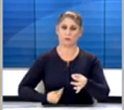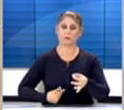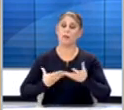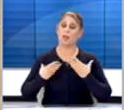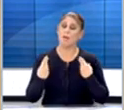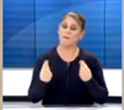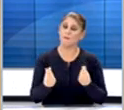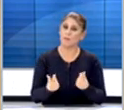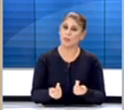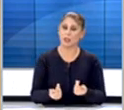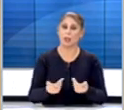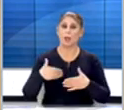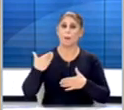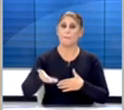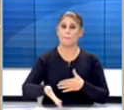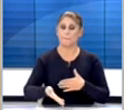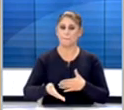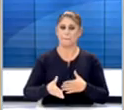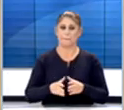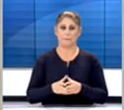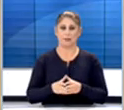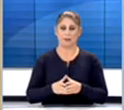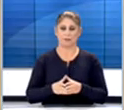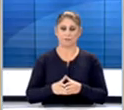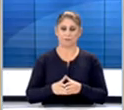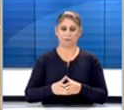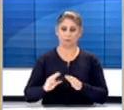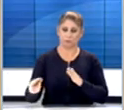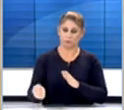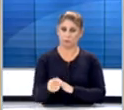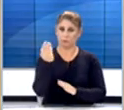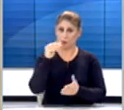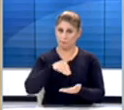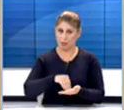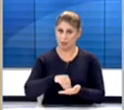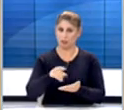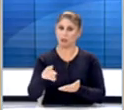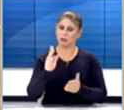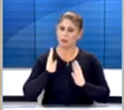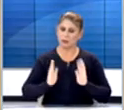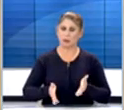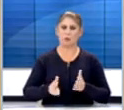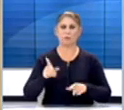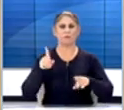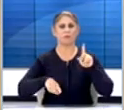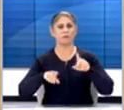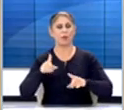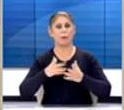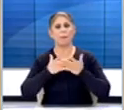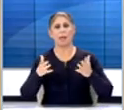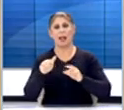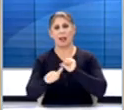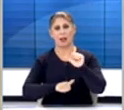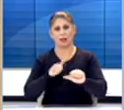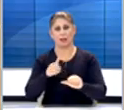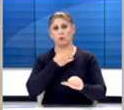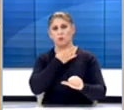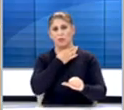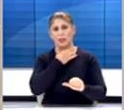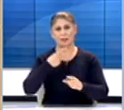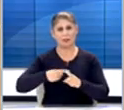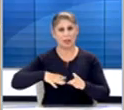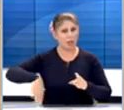ευχή μετά την επανεκλογή σας να μπορέσουμε τουλάχιστον σε κάποιες από τις μεγάλες αλλαγές που χρειάζεται η χώρα